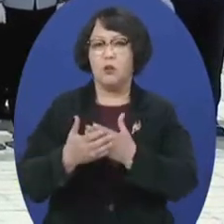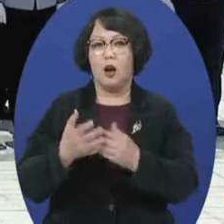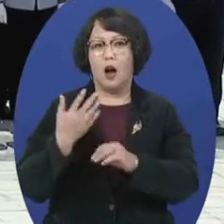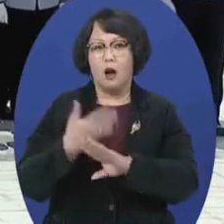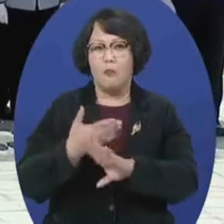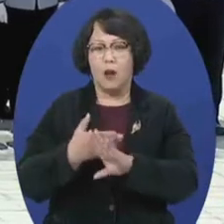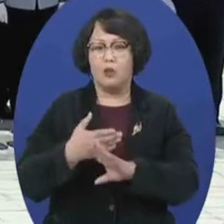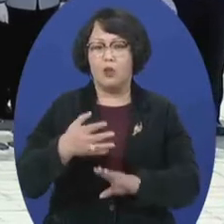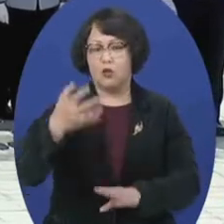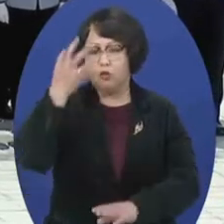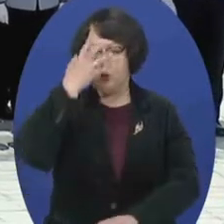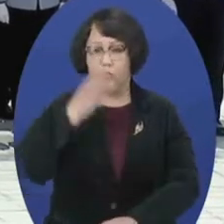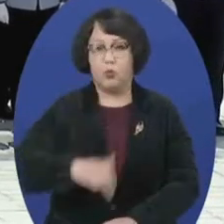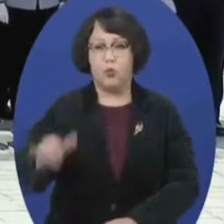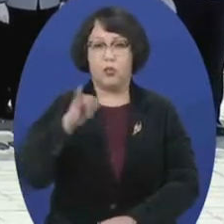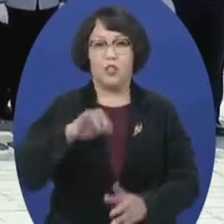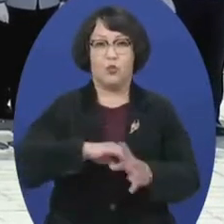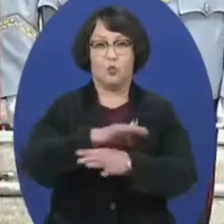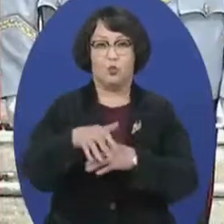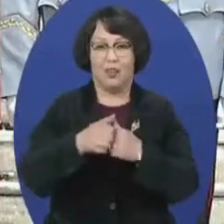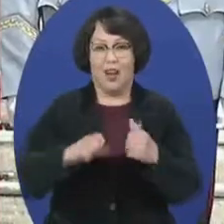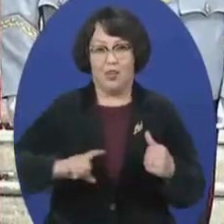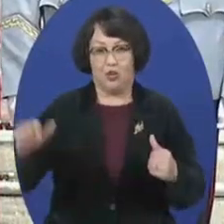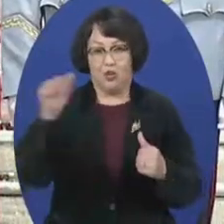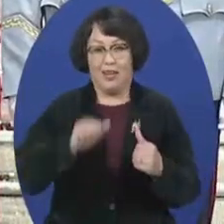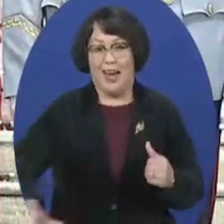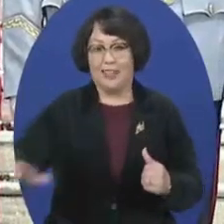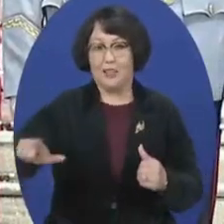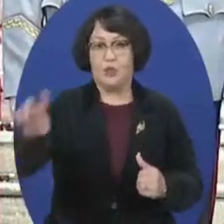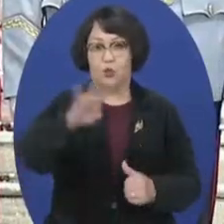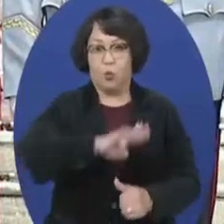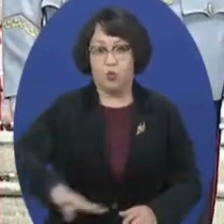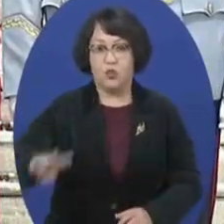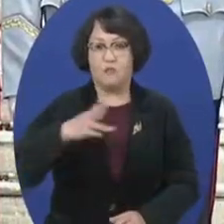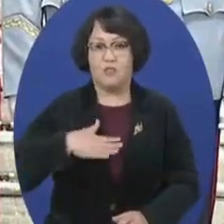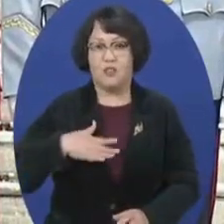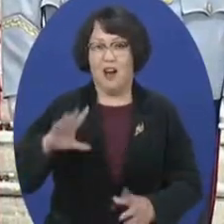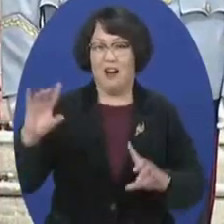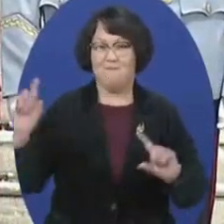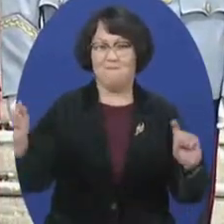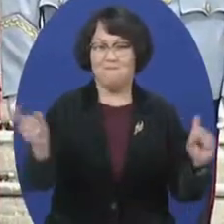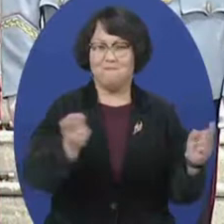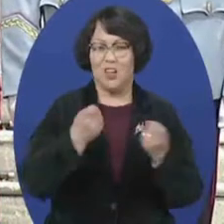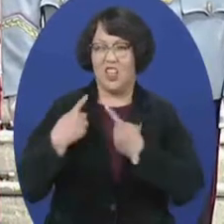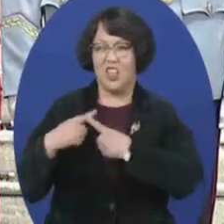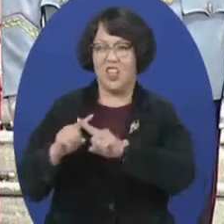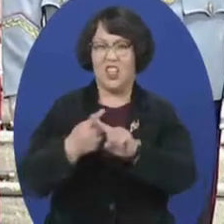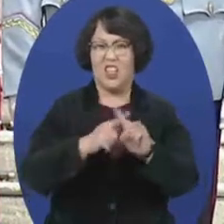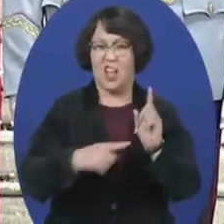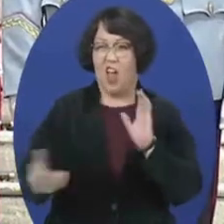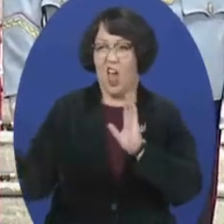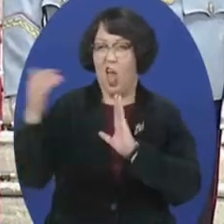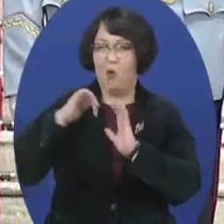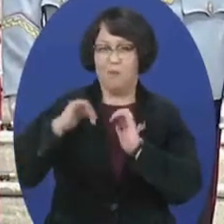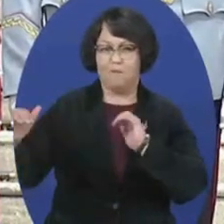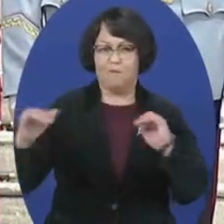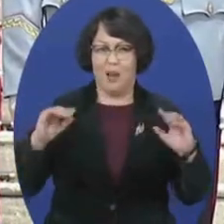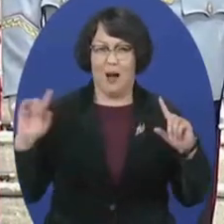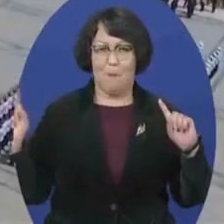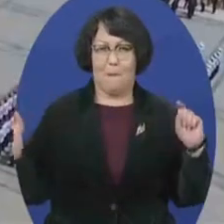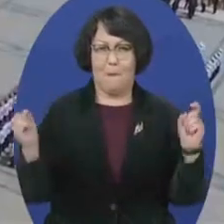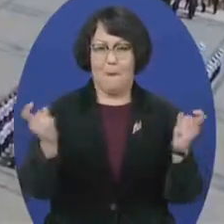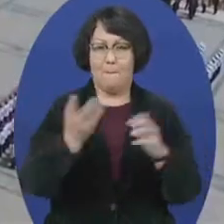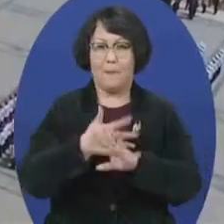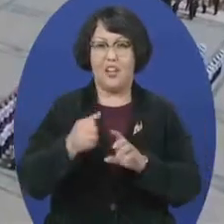улсын тусгаар тогтнол газар нутгийн бүрэн бүтэн байдал хэд хязгаарын халдшгүй дархан байдал ард түмнийхээ